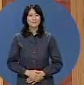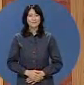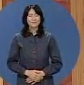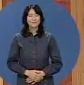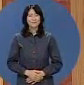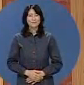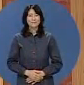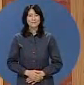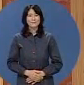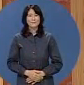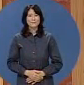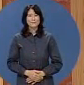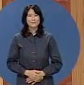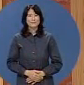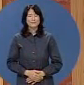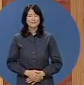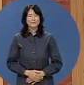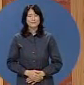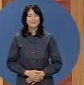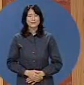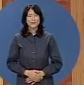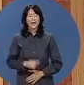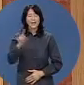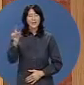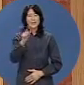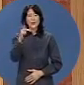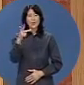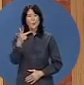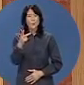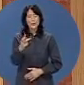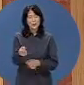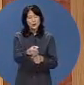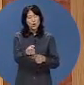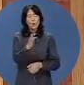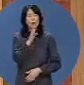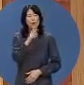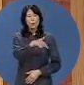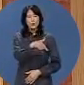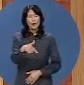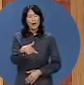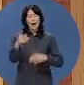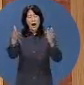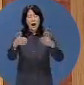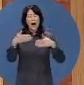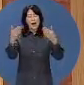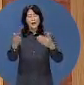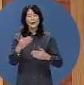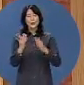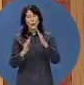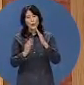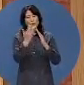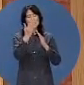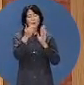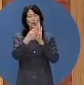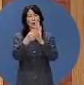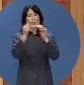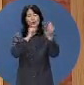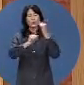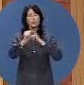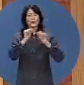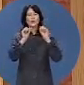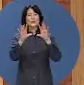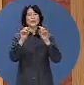ましたさてここで駒市消防本部から秋の火災予防運動のお知ら